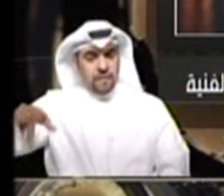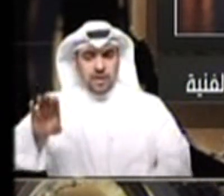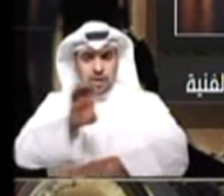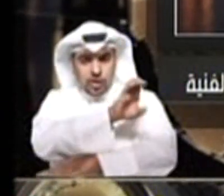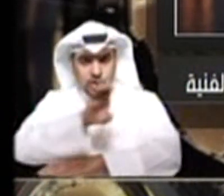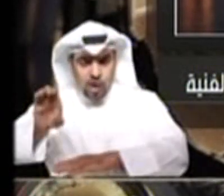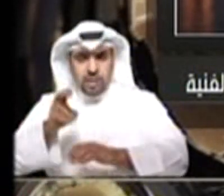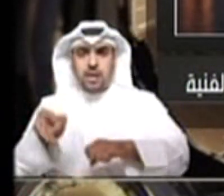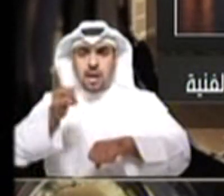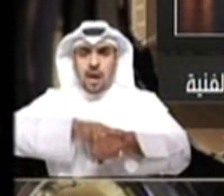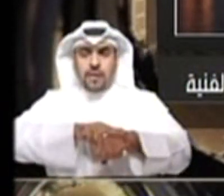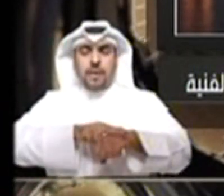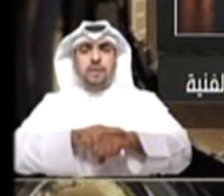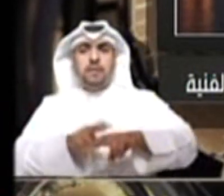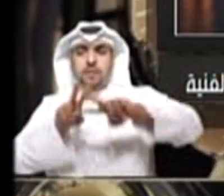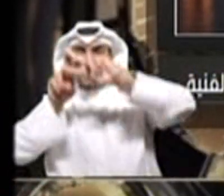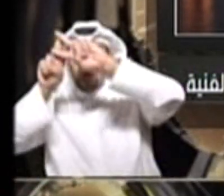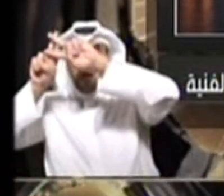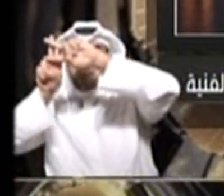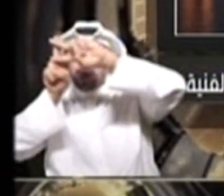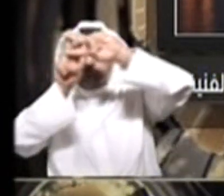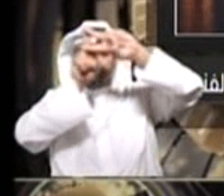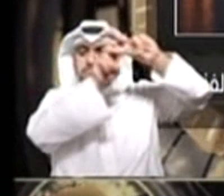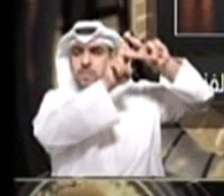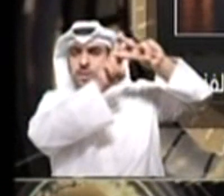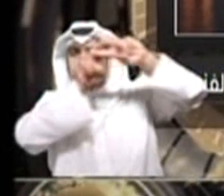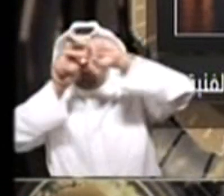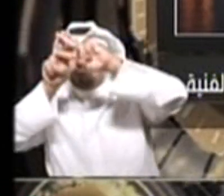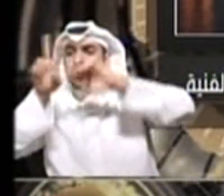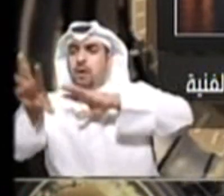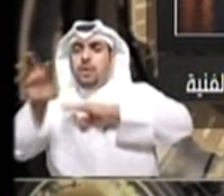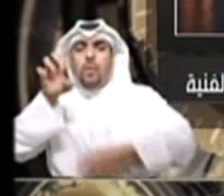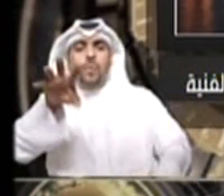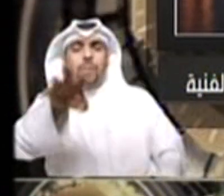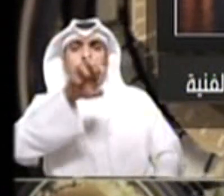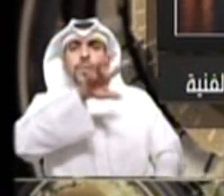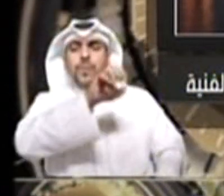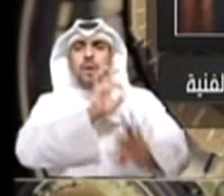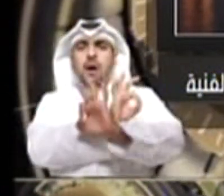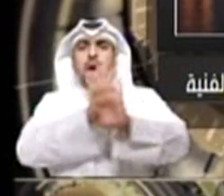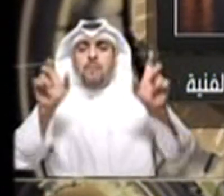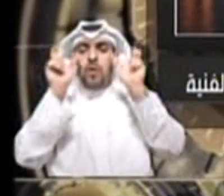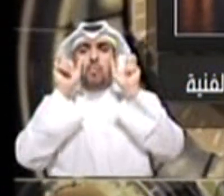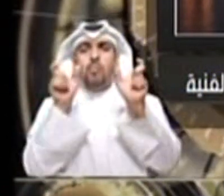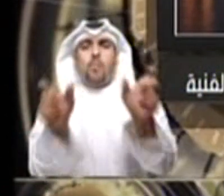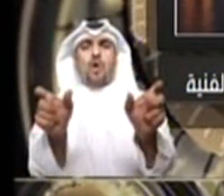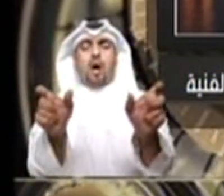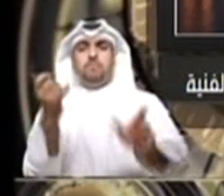الأقمار الصناعية، إلى أن يمكن قد يكون من أيضا العوامل اللي نعتمد عليها